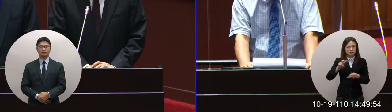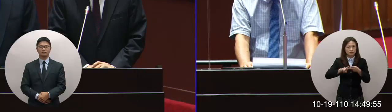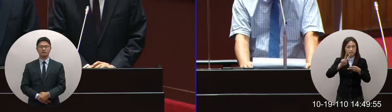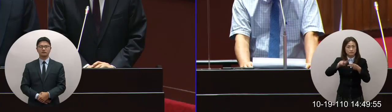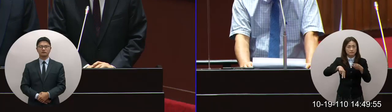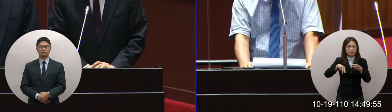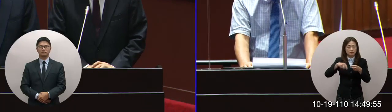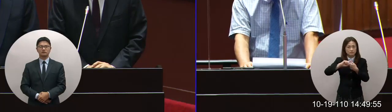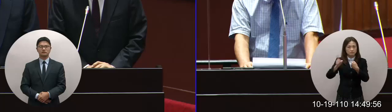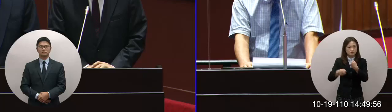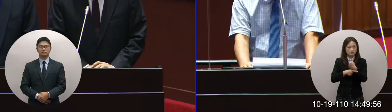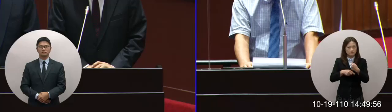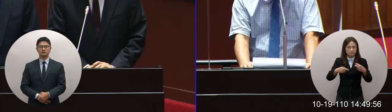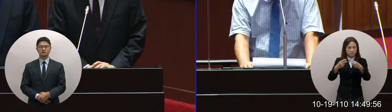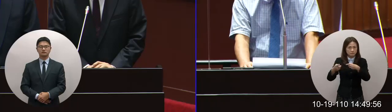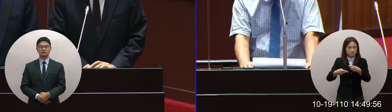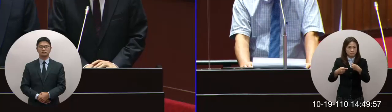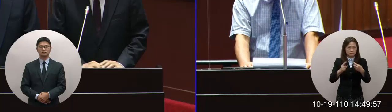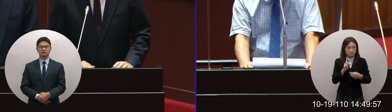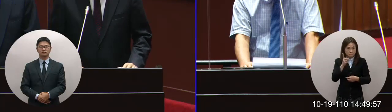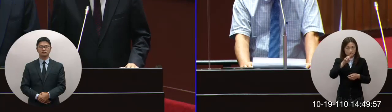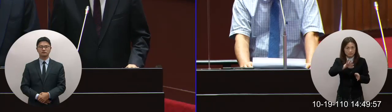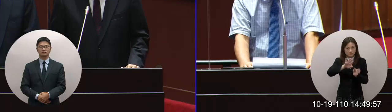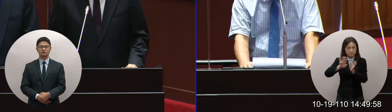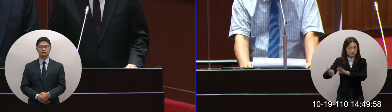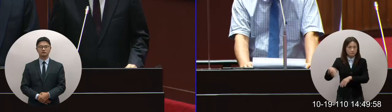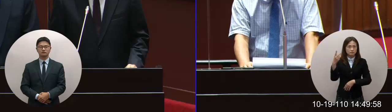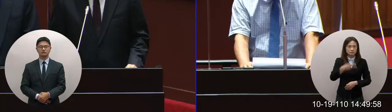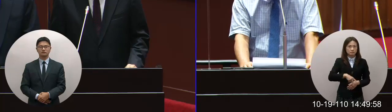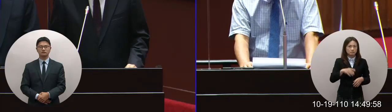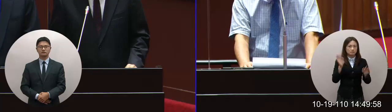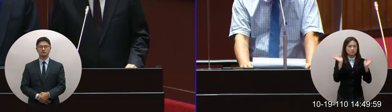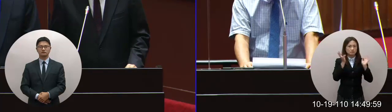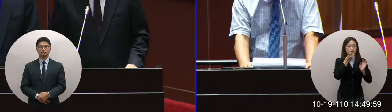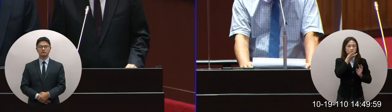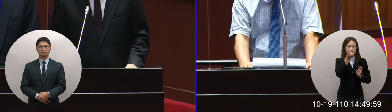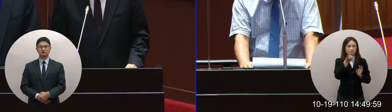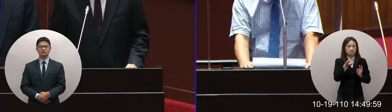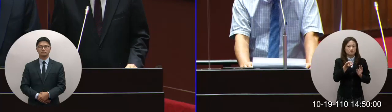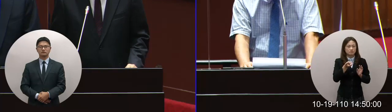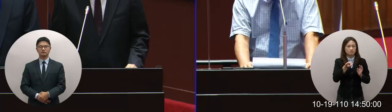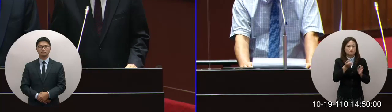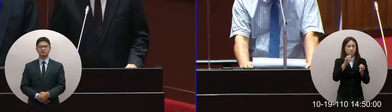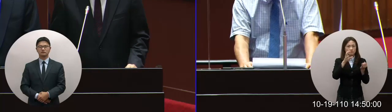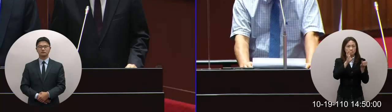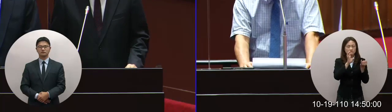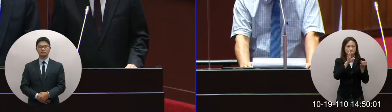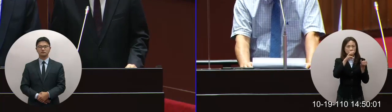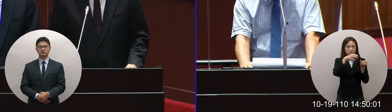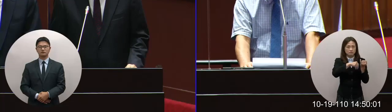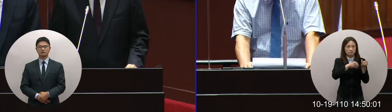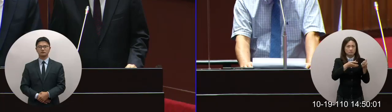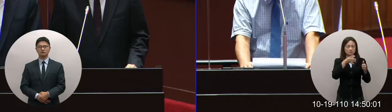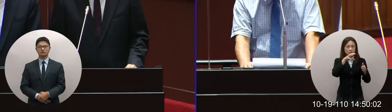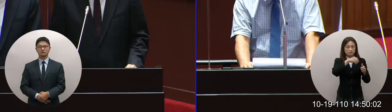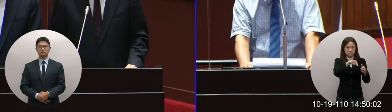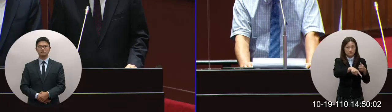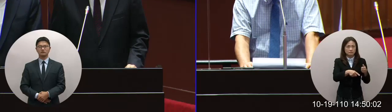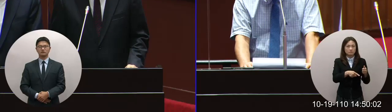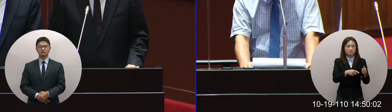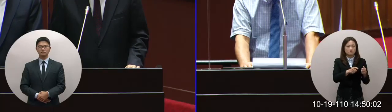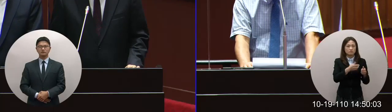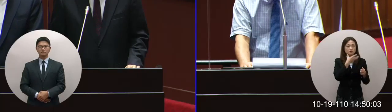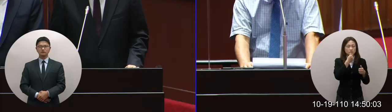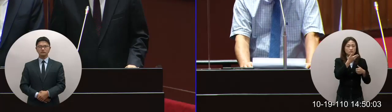外要修外，还有这个儿童及少年哈性剥削防治条例啊，和儿童少年福利